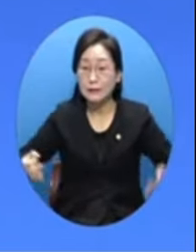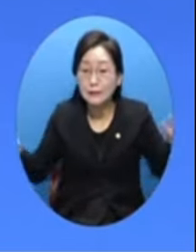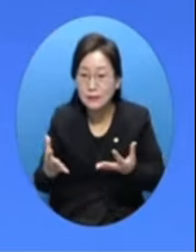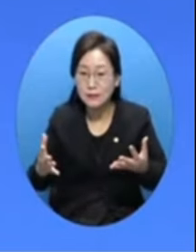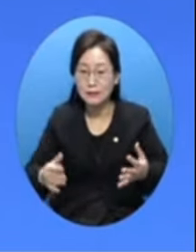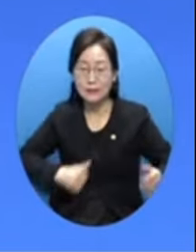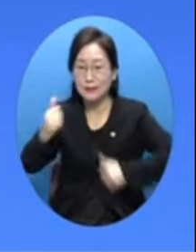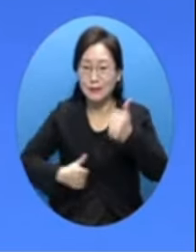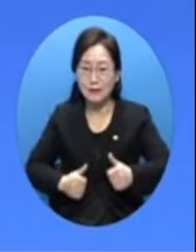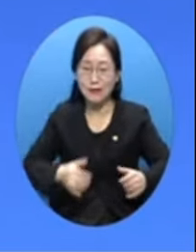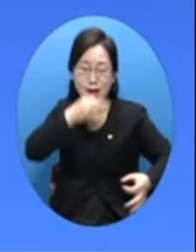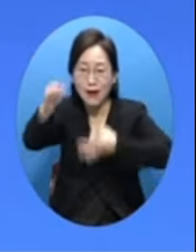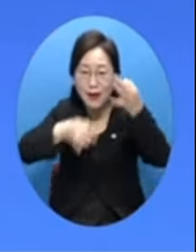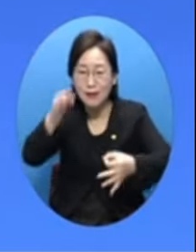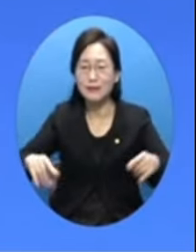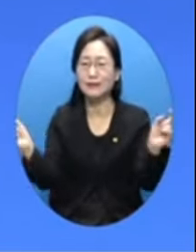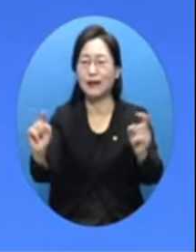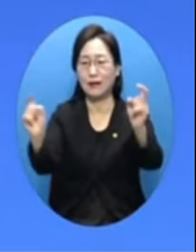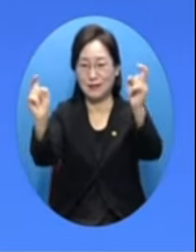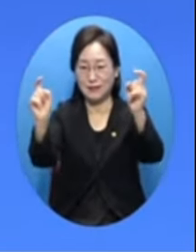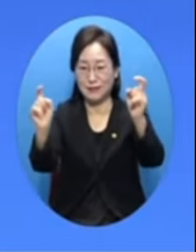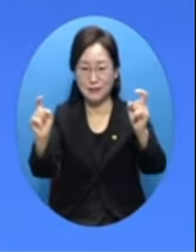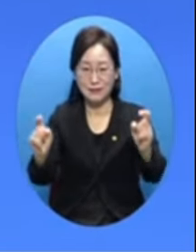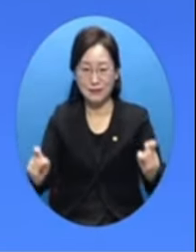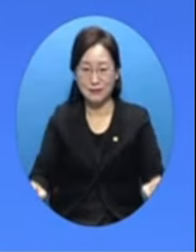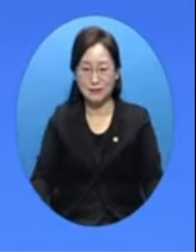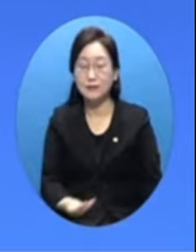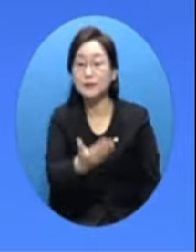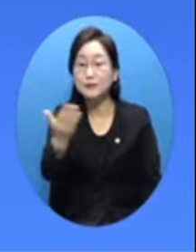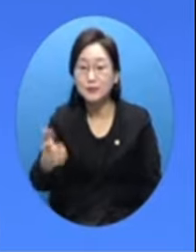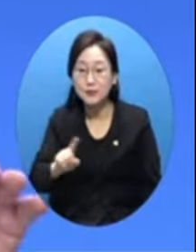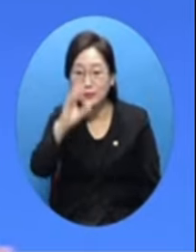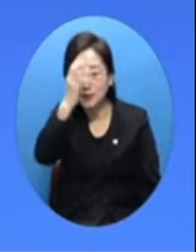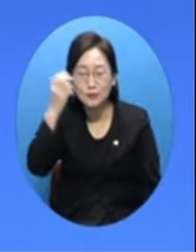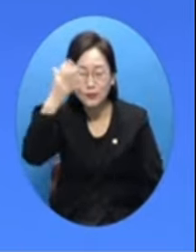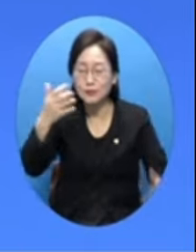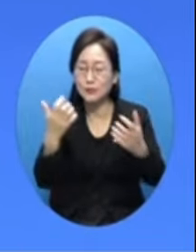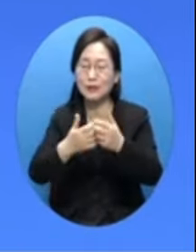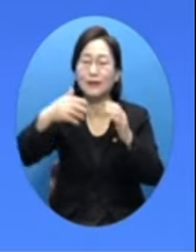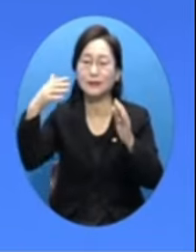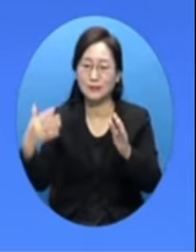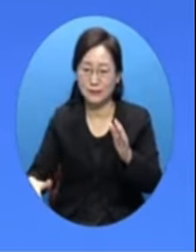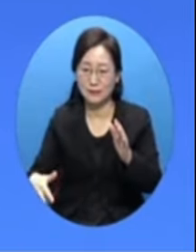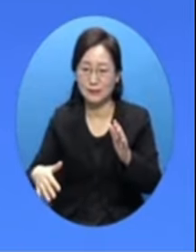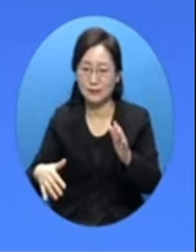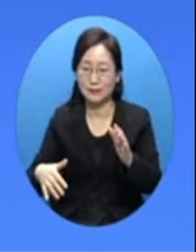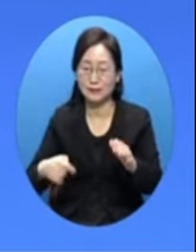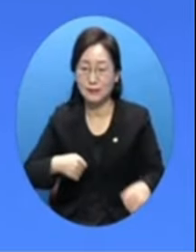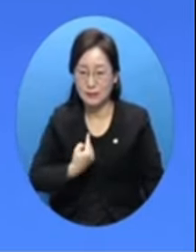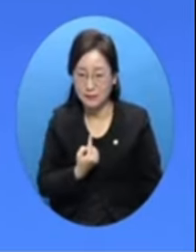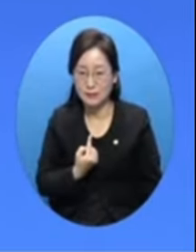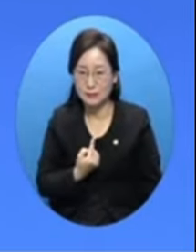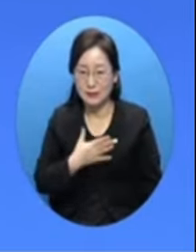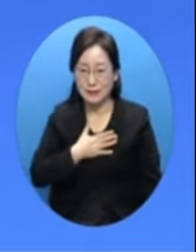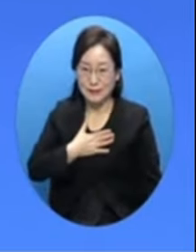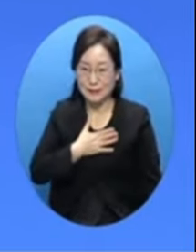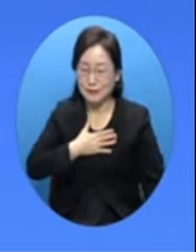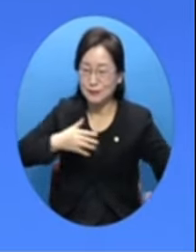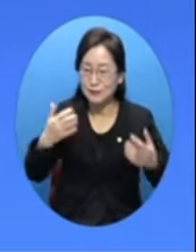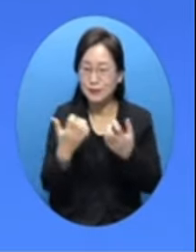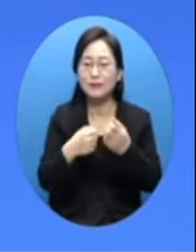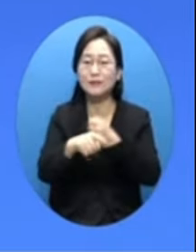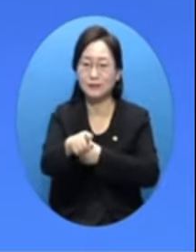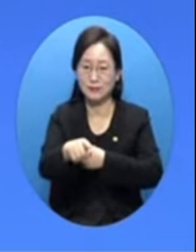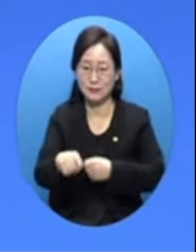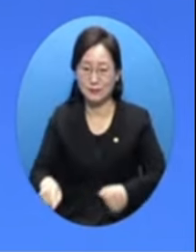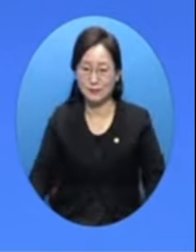내고 소리 지르고 다투는 분들이 있습니다 여러분 그것은 성령 충만한 것이 아니라 자기의 감정이 충만한